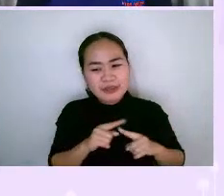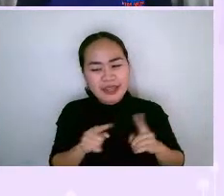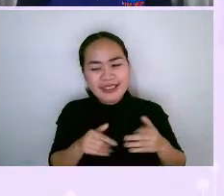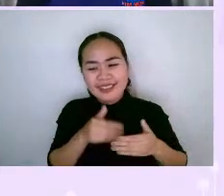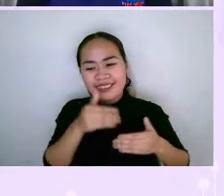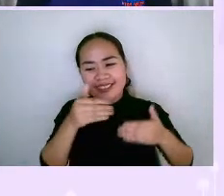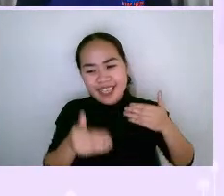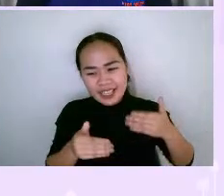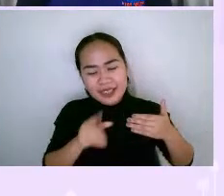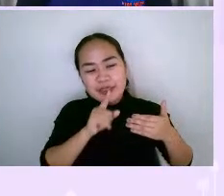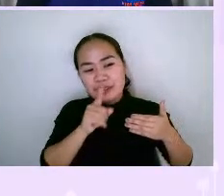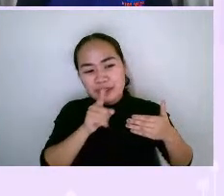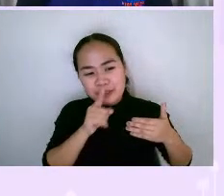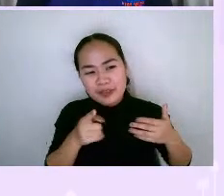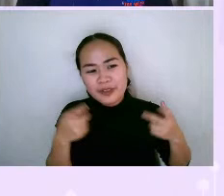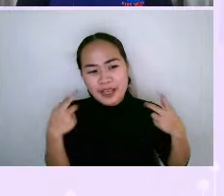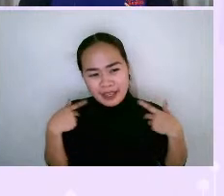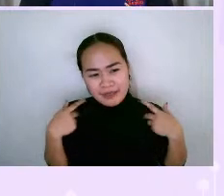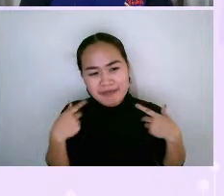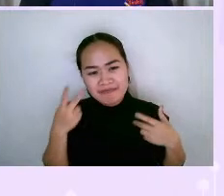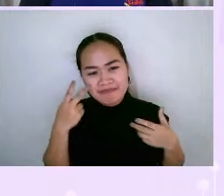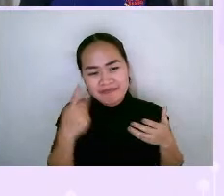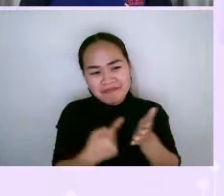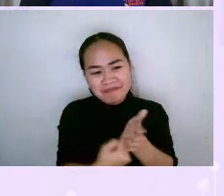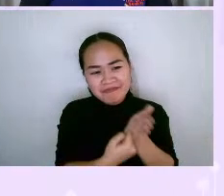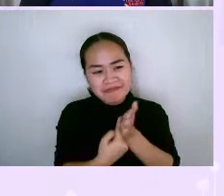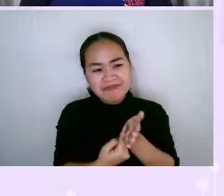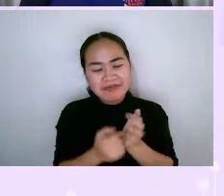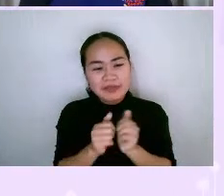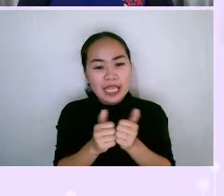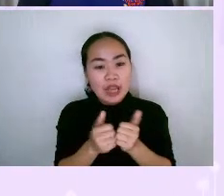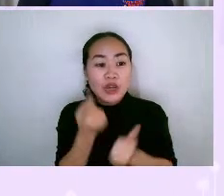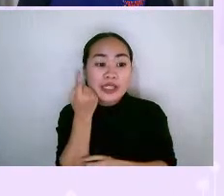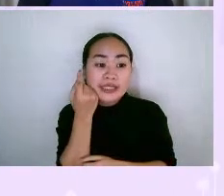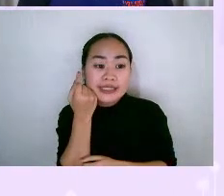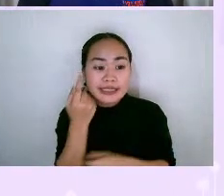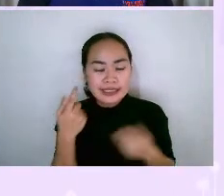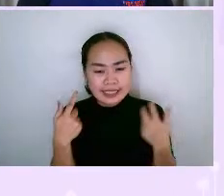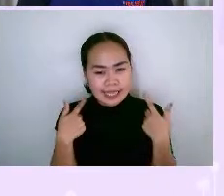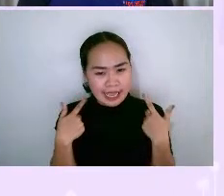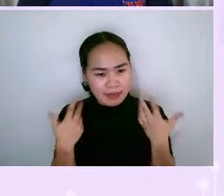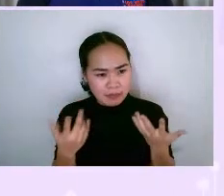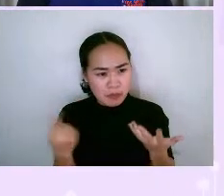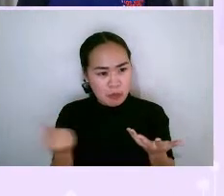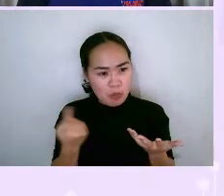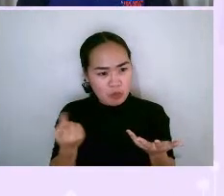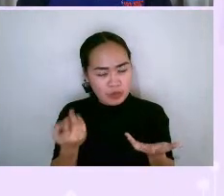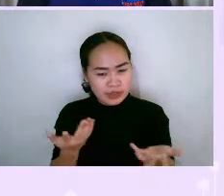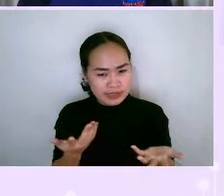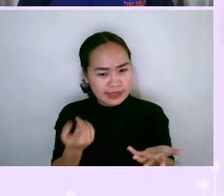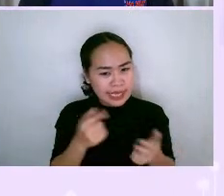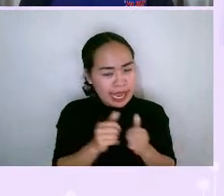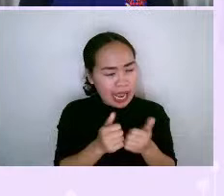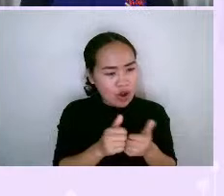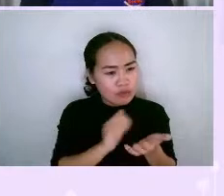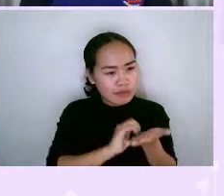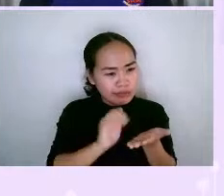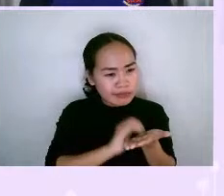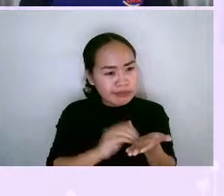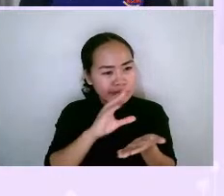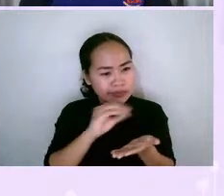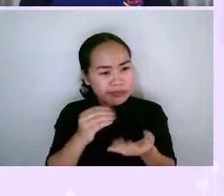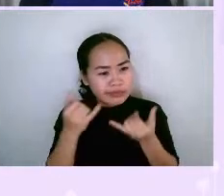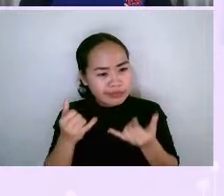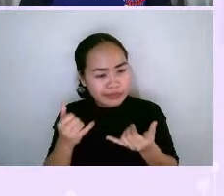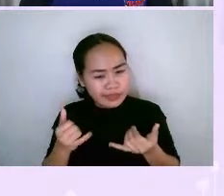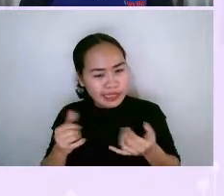ating makabuluhang talakayan. Kung kanina po na pagsasanay at kabuhayan ng ating pinag-usapan, ngayon tingnan naman